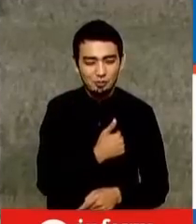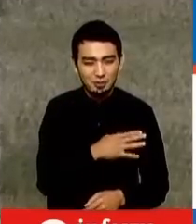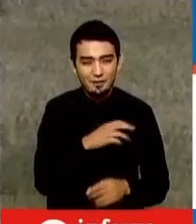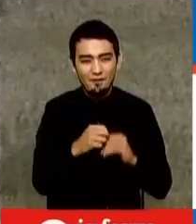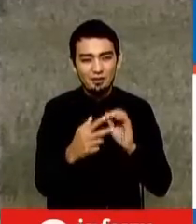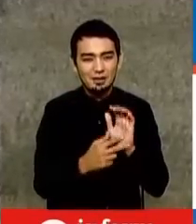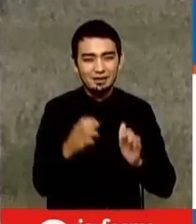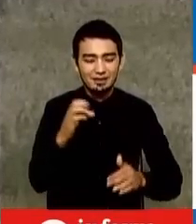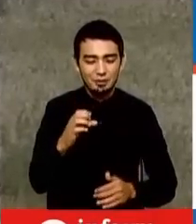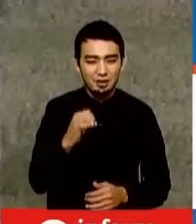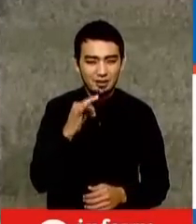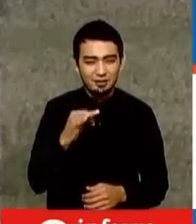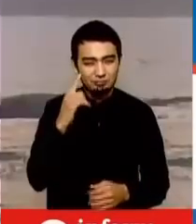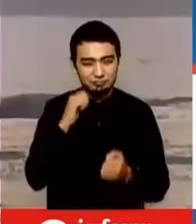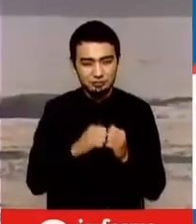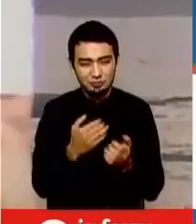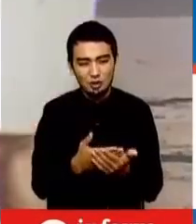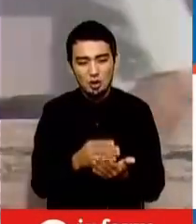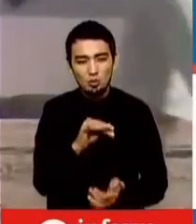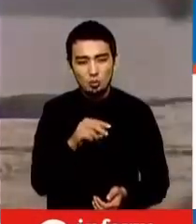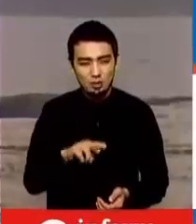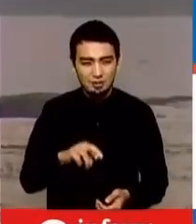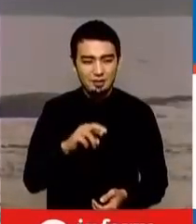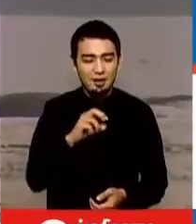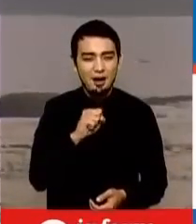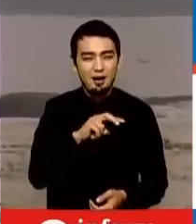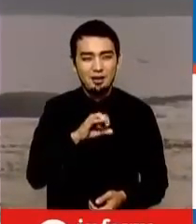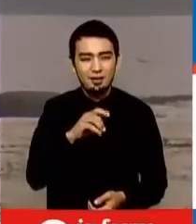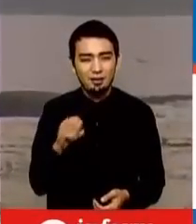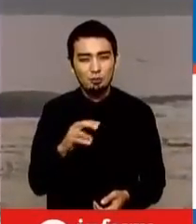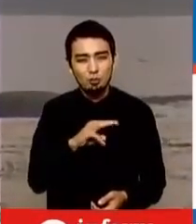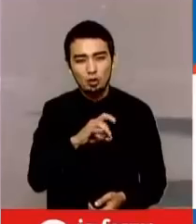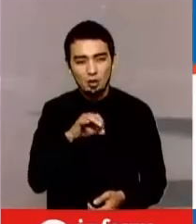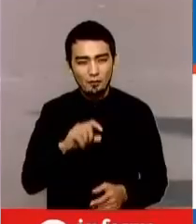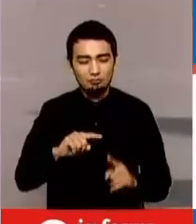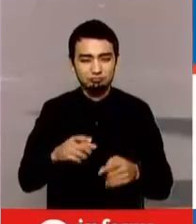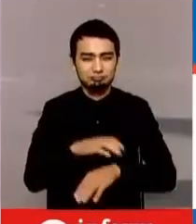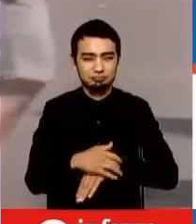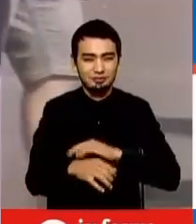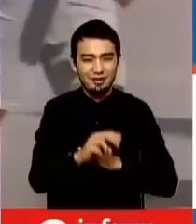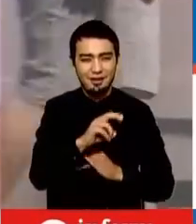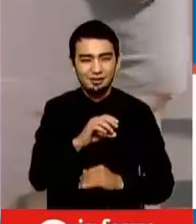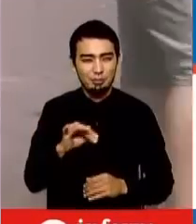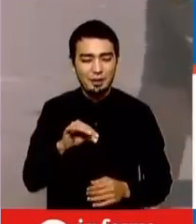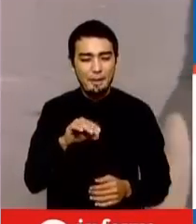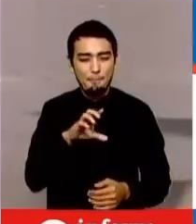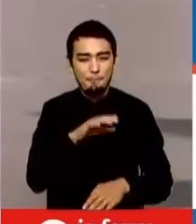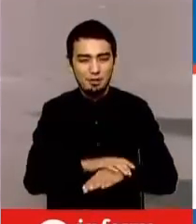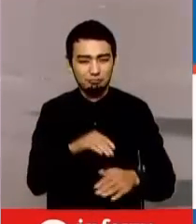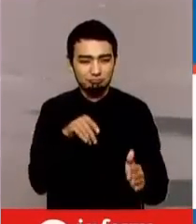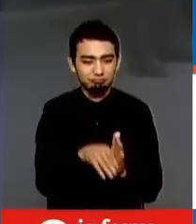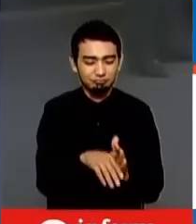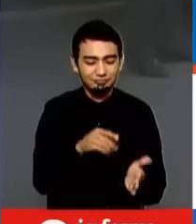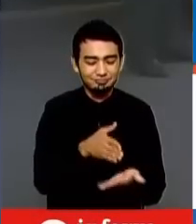18 сентября. Напомню, в июне Алихан Муратов захватил заложников в столичном отделении Каспи-банка. Переговоры по освобождению